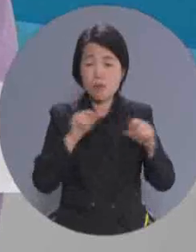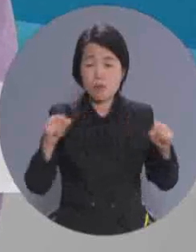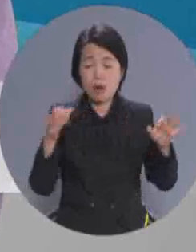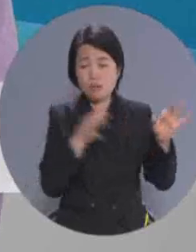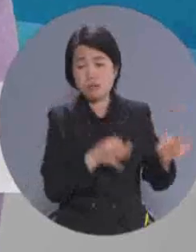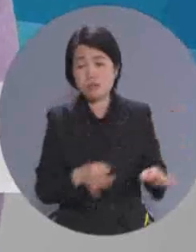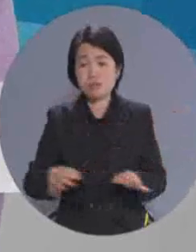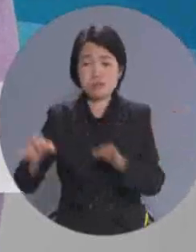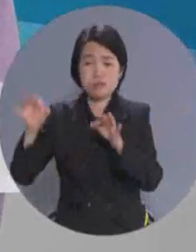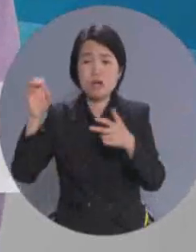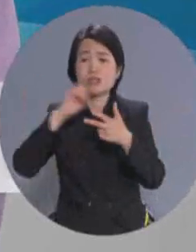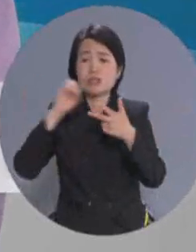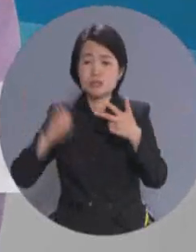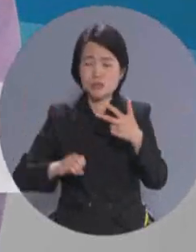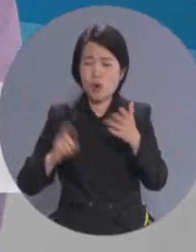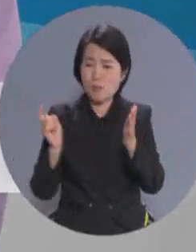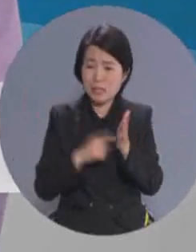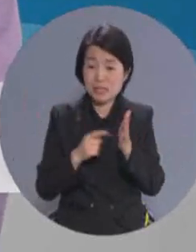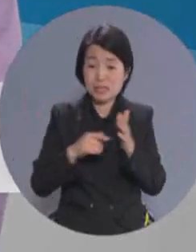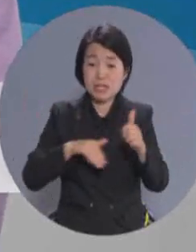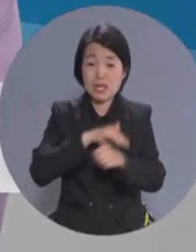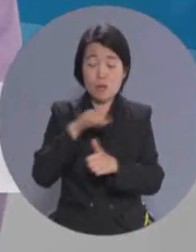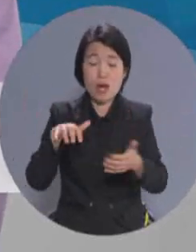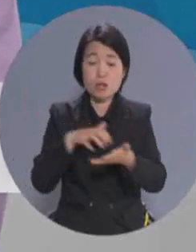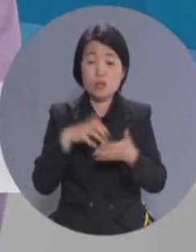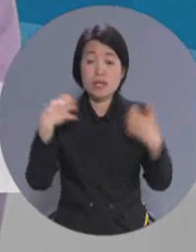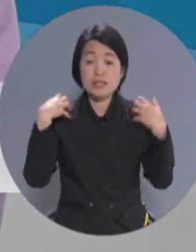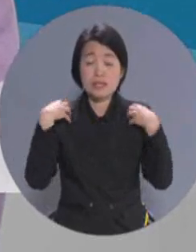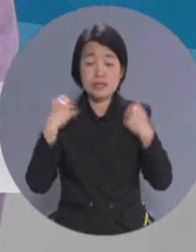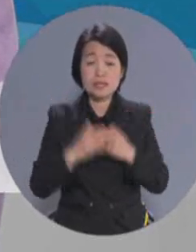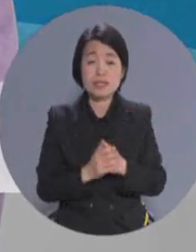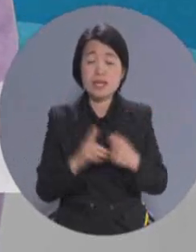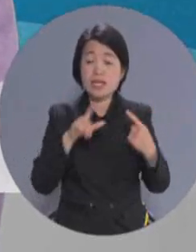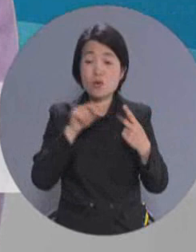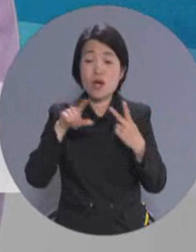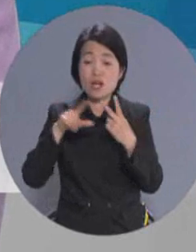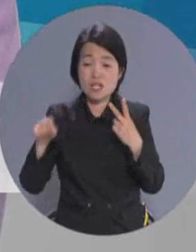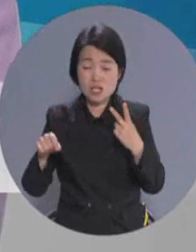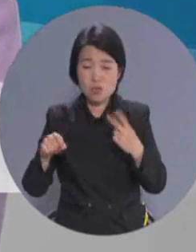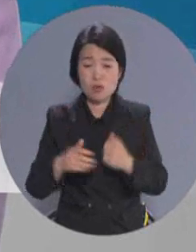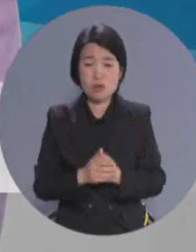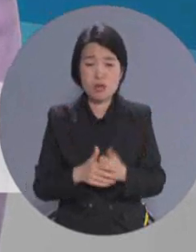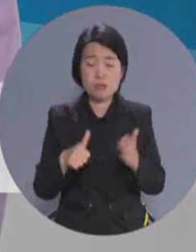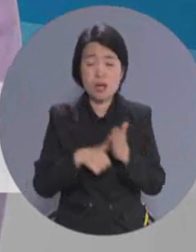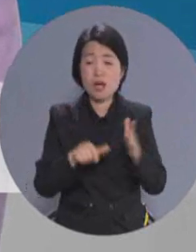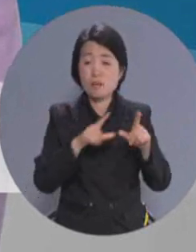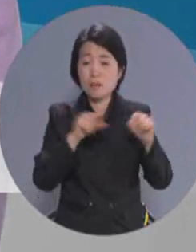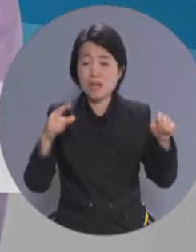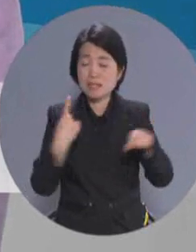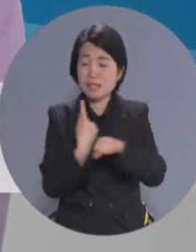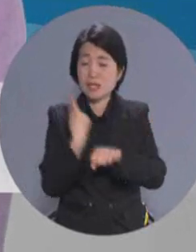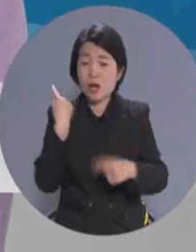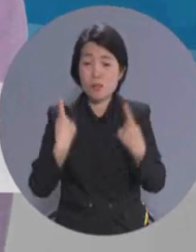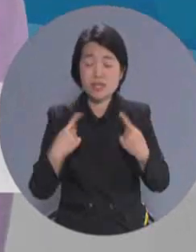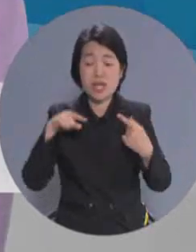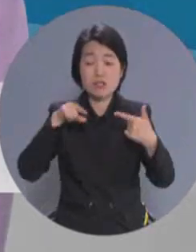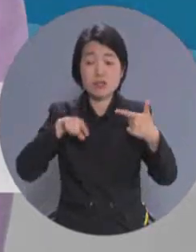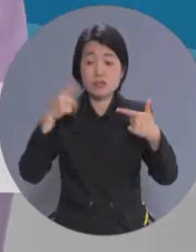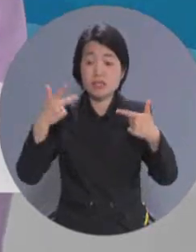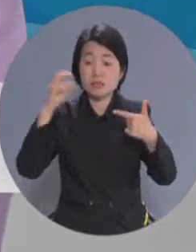물가에 비상이 걸렸습니다 통계청에 따르면 지난 1월과 2월 16품 물가 지수는 지난해보다 6.7%